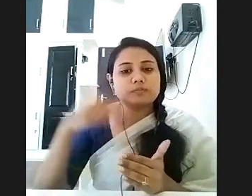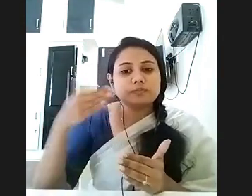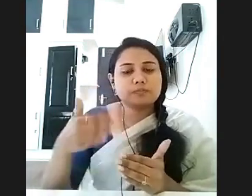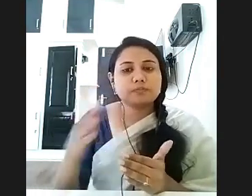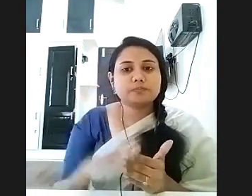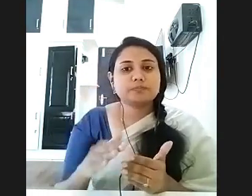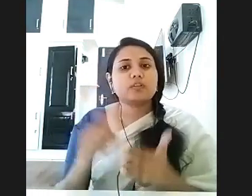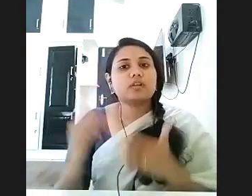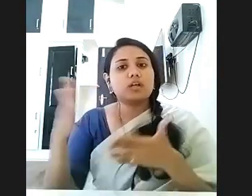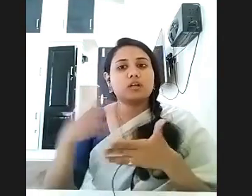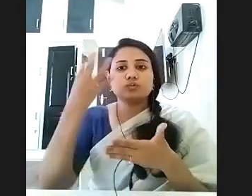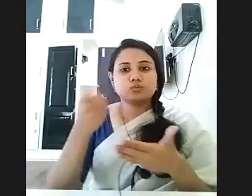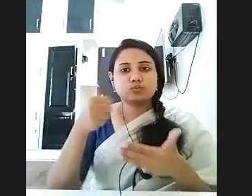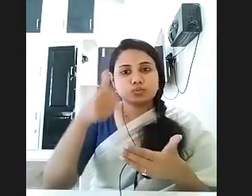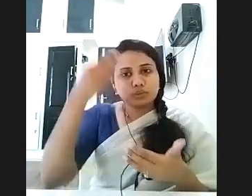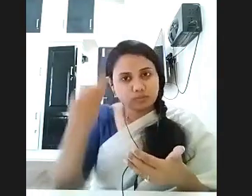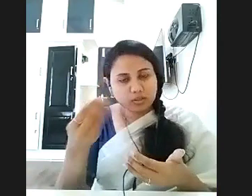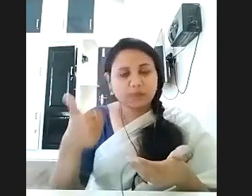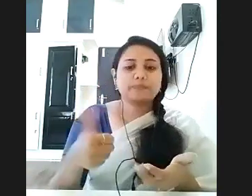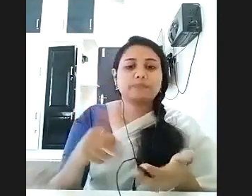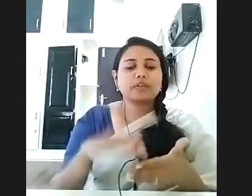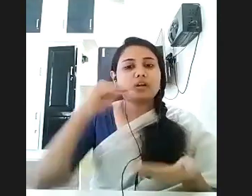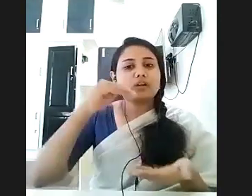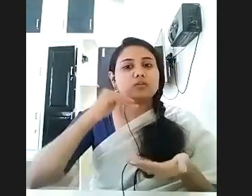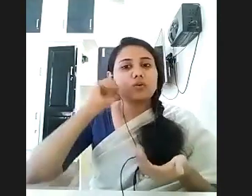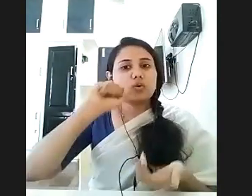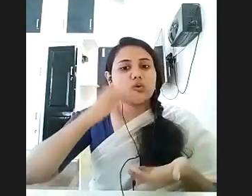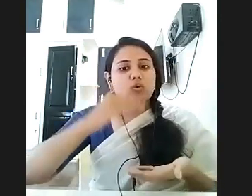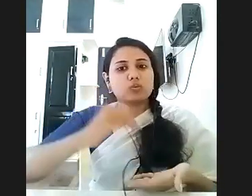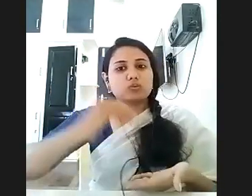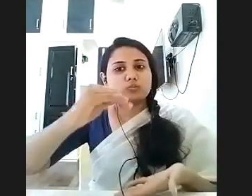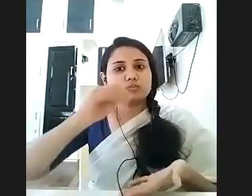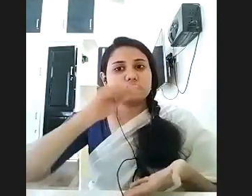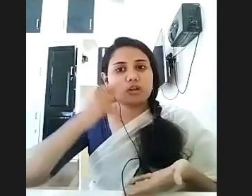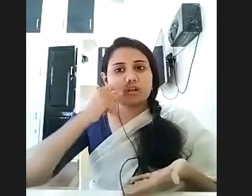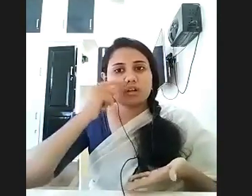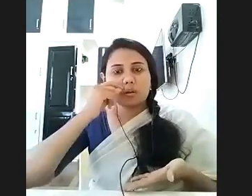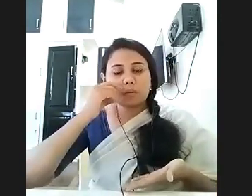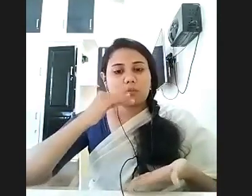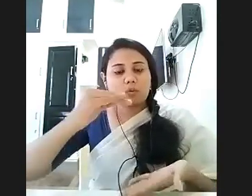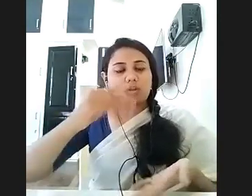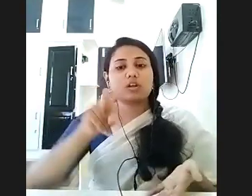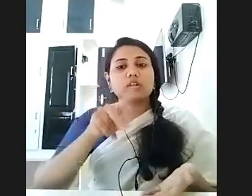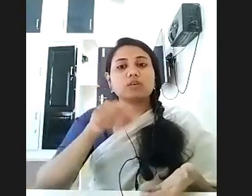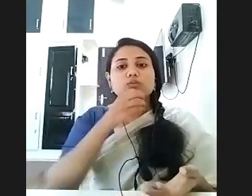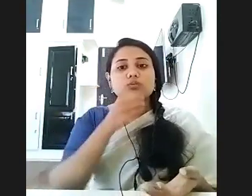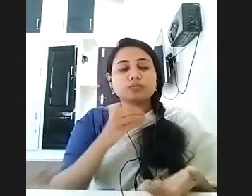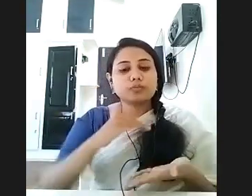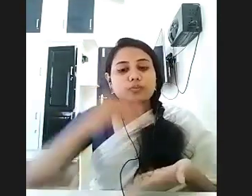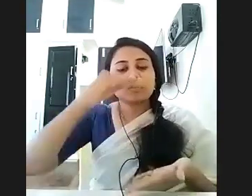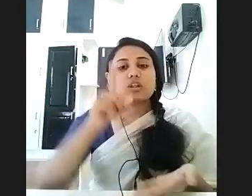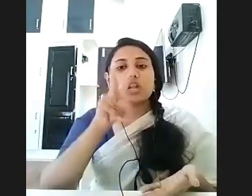ഗുഡ് ഈവനിങ് മാം. ഞാൻ എന്റെ മകന്റെ കാര്യമാണ് ചോദിക്കുന്നത്. കുട്ടി 21 വയസ്സായി. ഇപ്പം